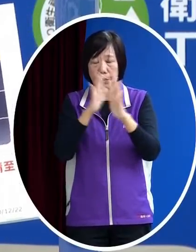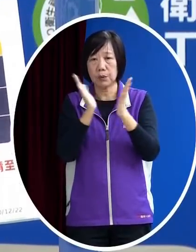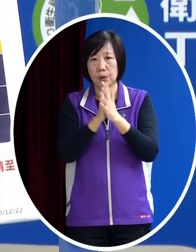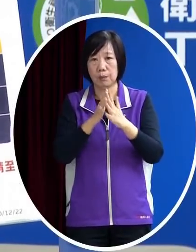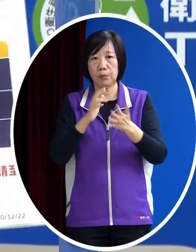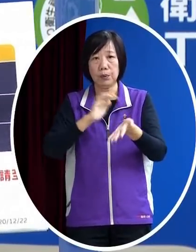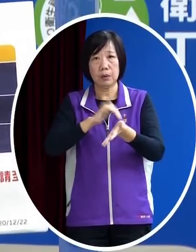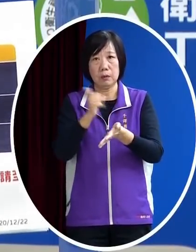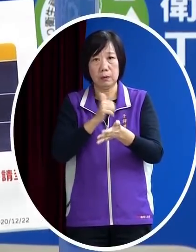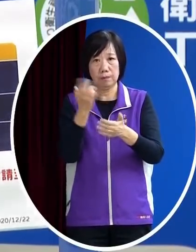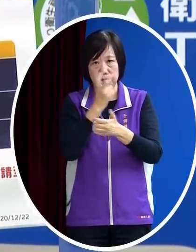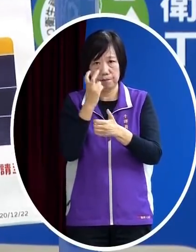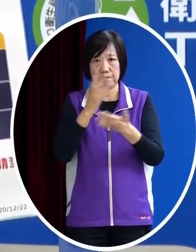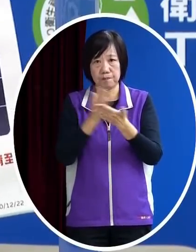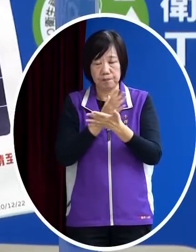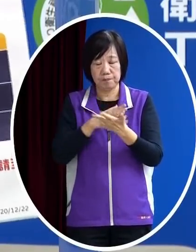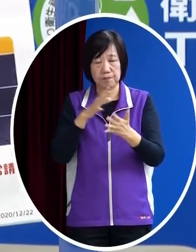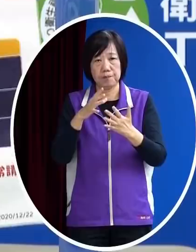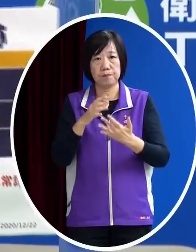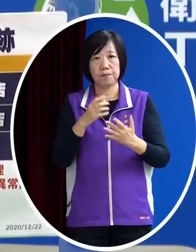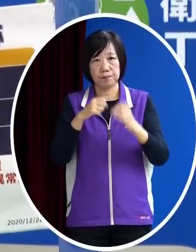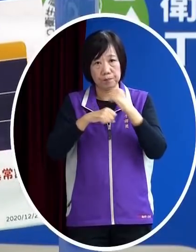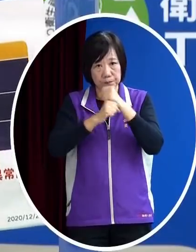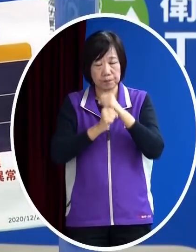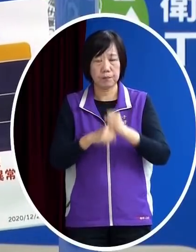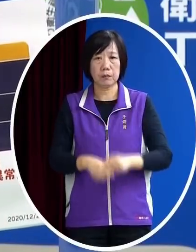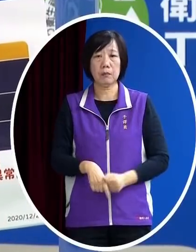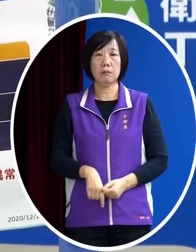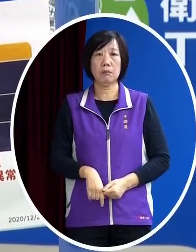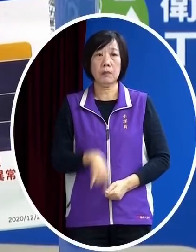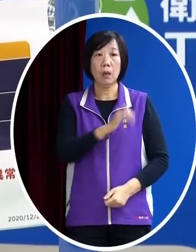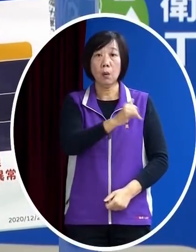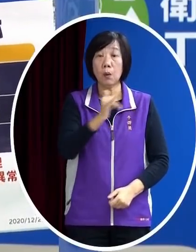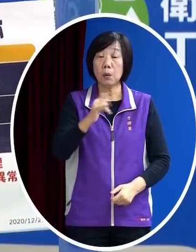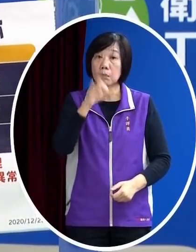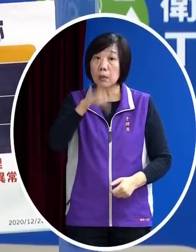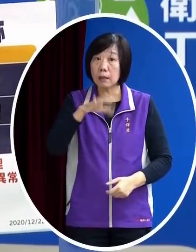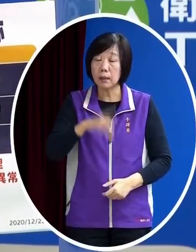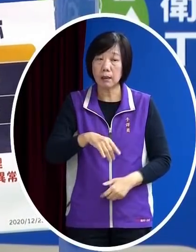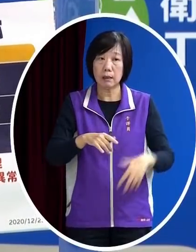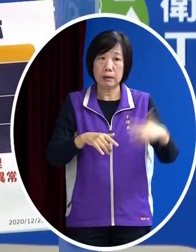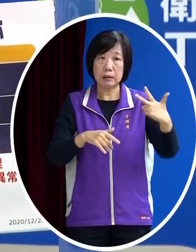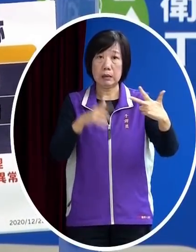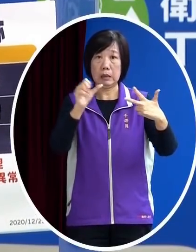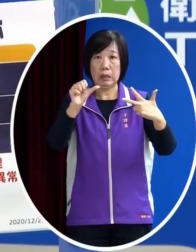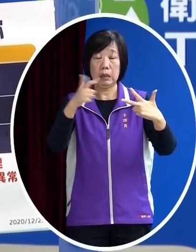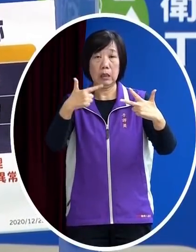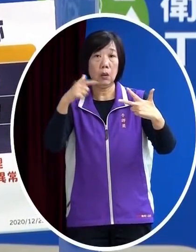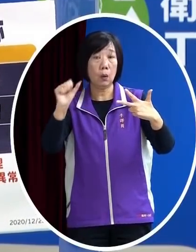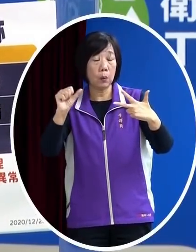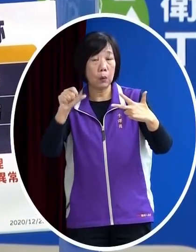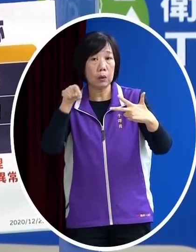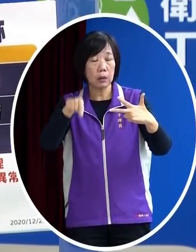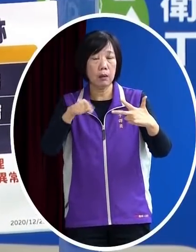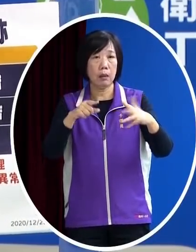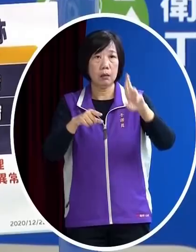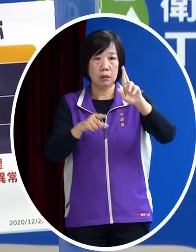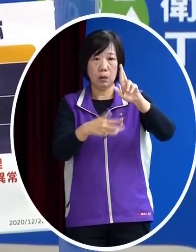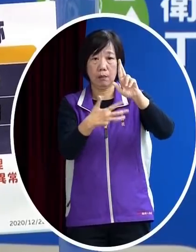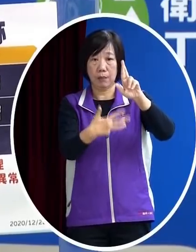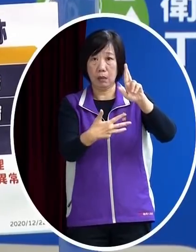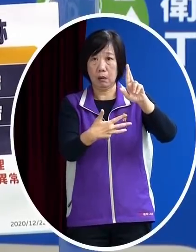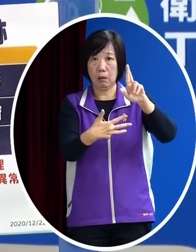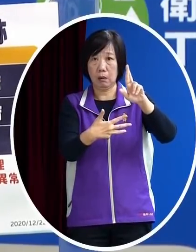剪。好，那我们再来讲一下它的活动史765案的在国内活动史，在